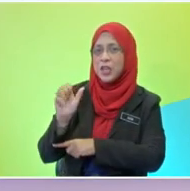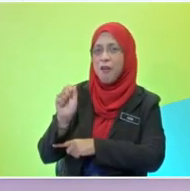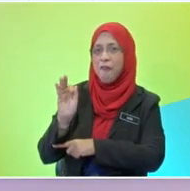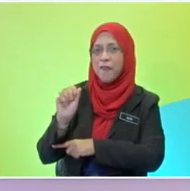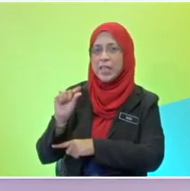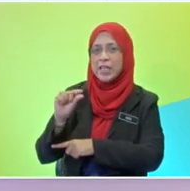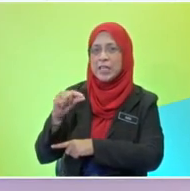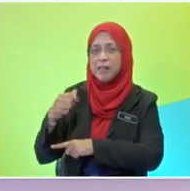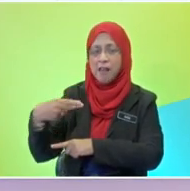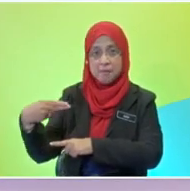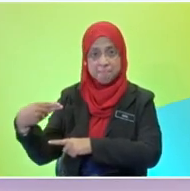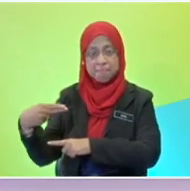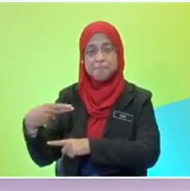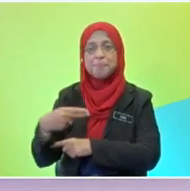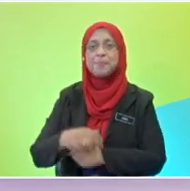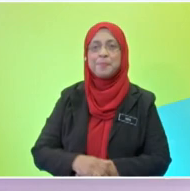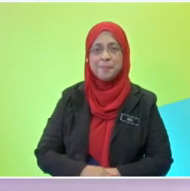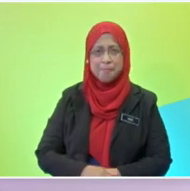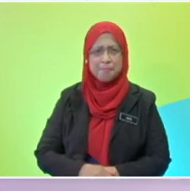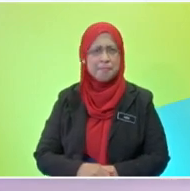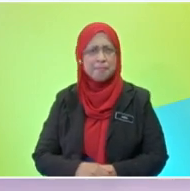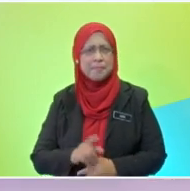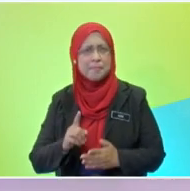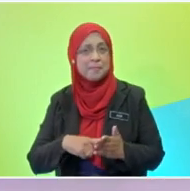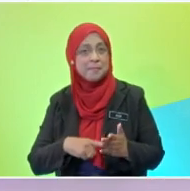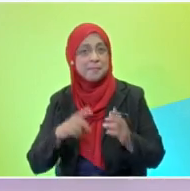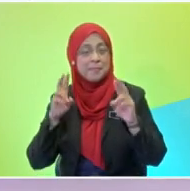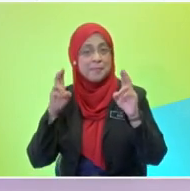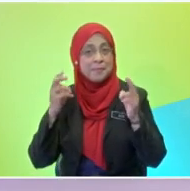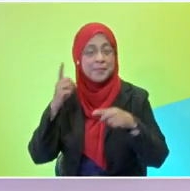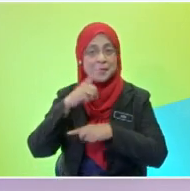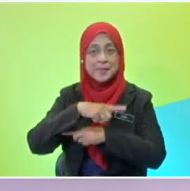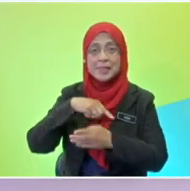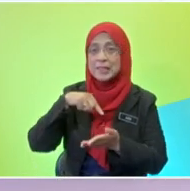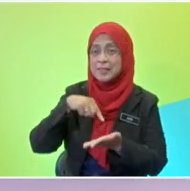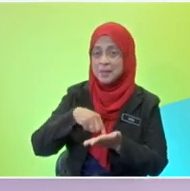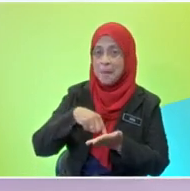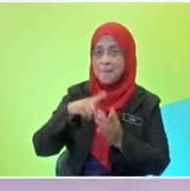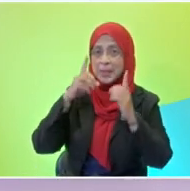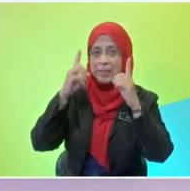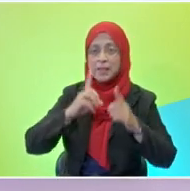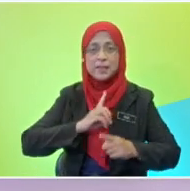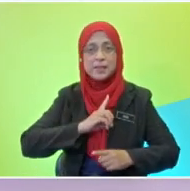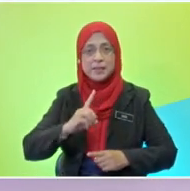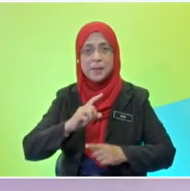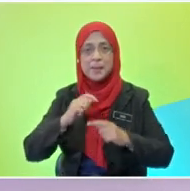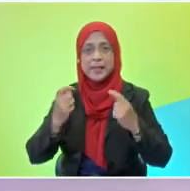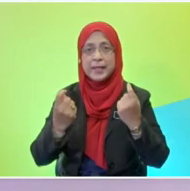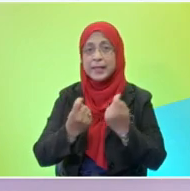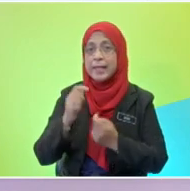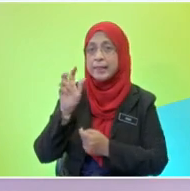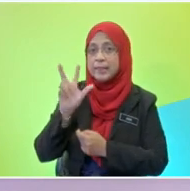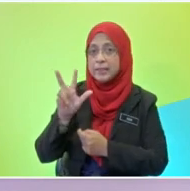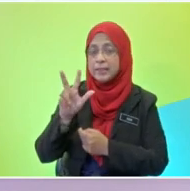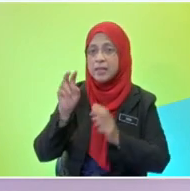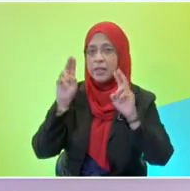slot menengah rendah pada hari ini menariknya hari ini kita nak belajar mata pelajaran Pendidikan Islam tingkatan 3 dengan